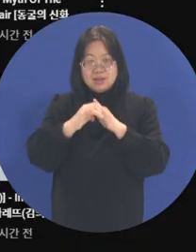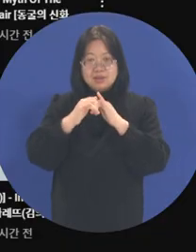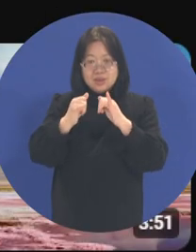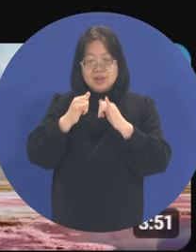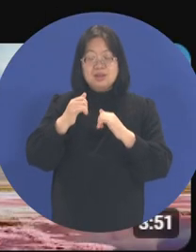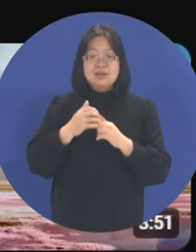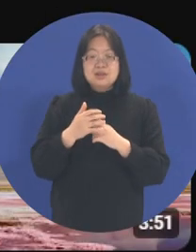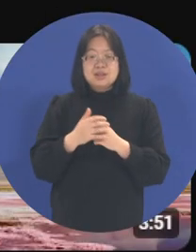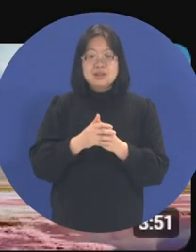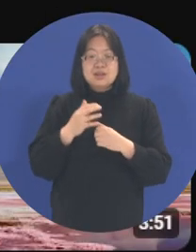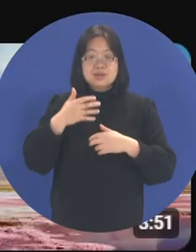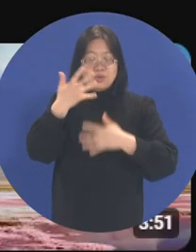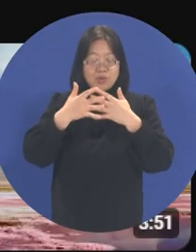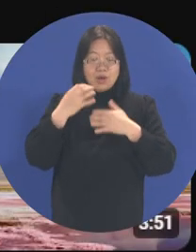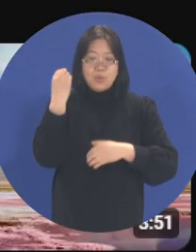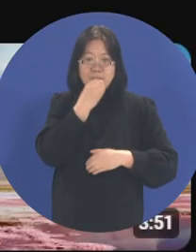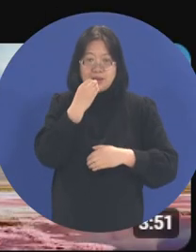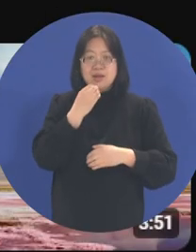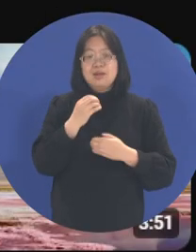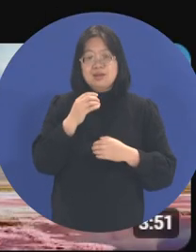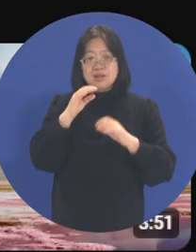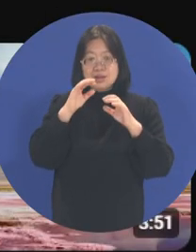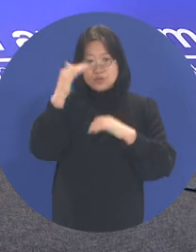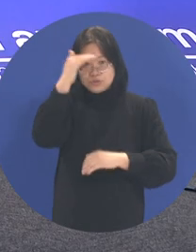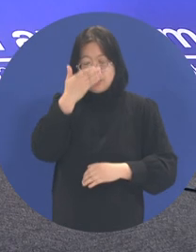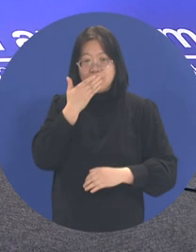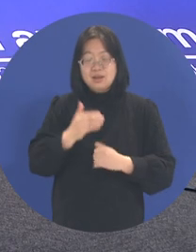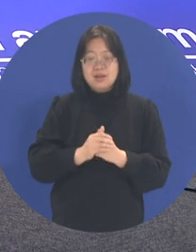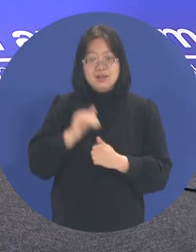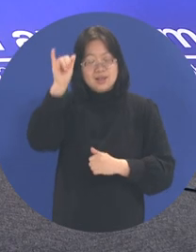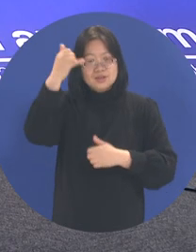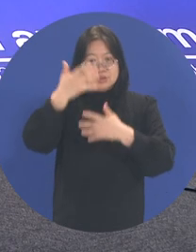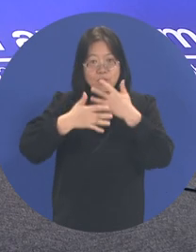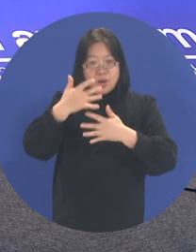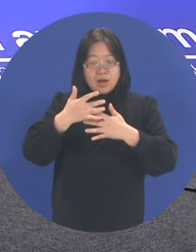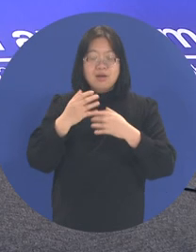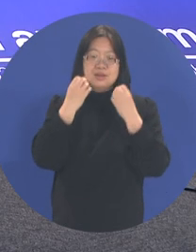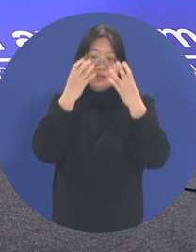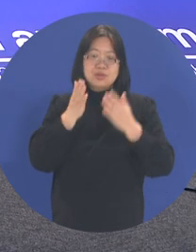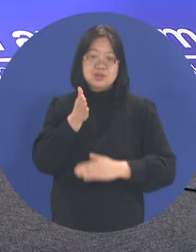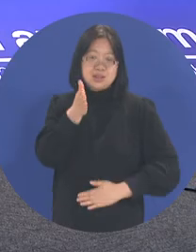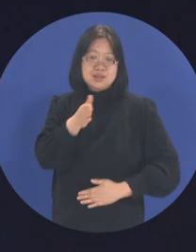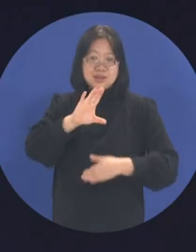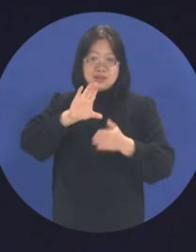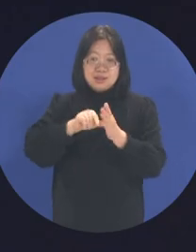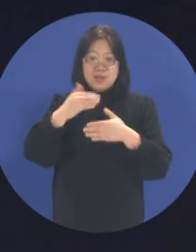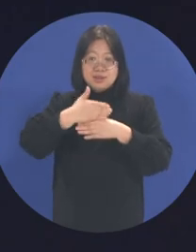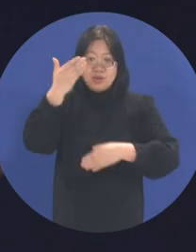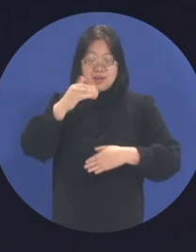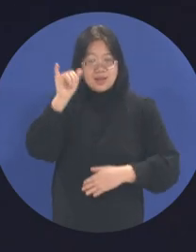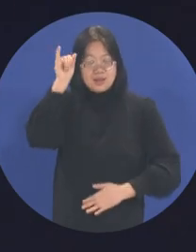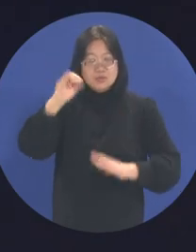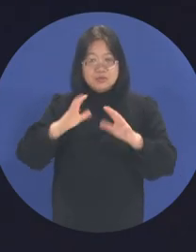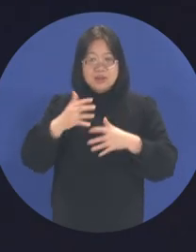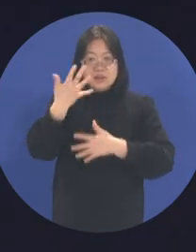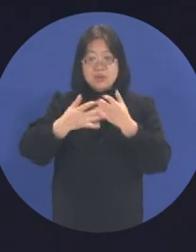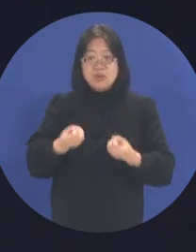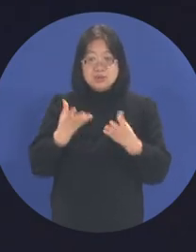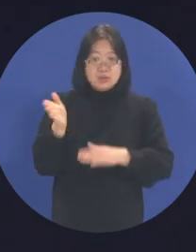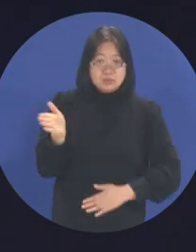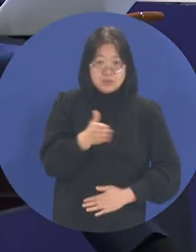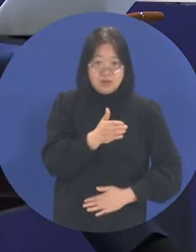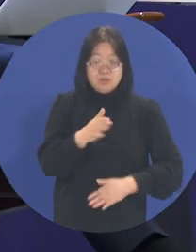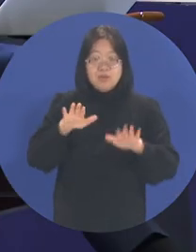수상작들은 영화제 홈페이지에서 감상할 수 있습니다. AI 영화라는 새로운 장르의 시대를 열어갈 AI